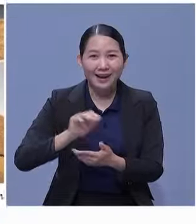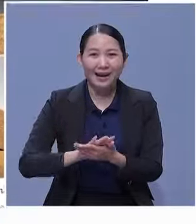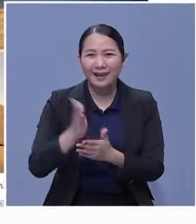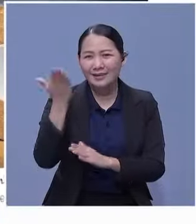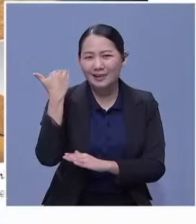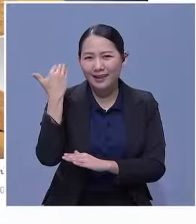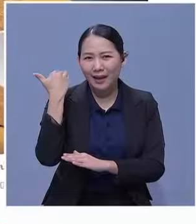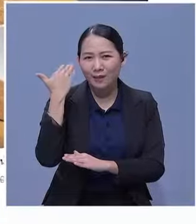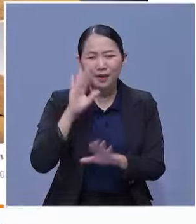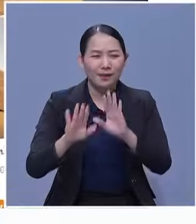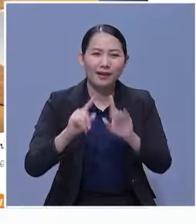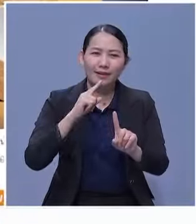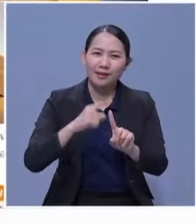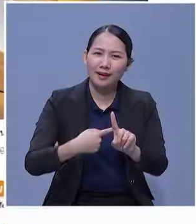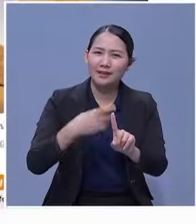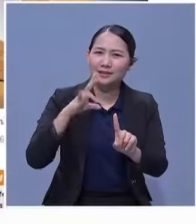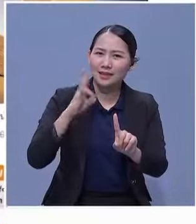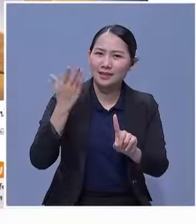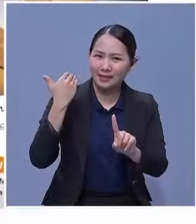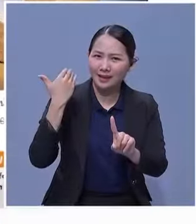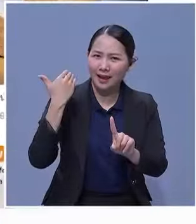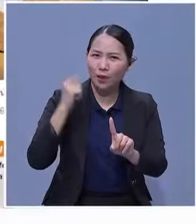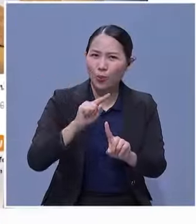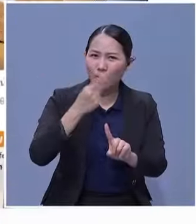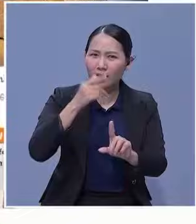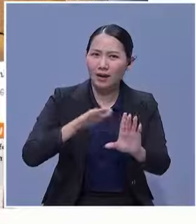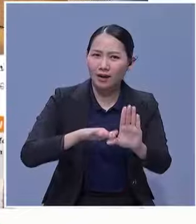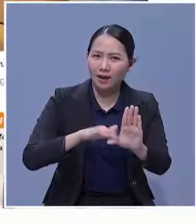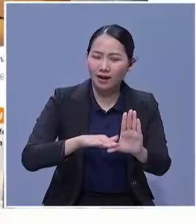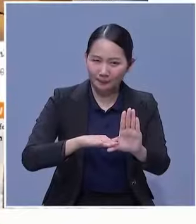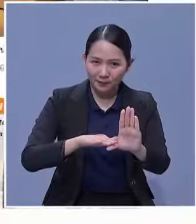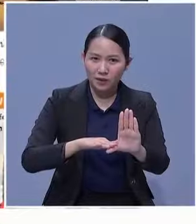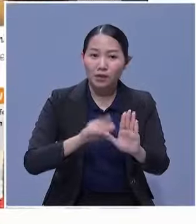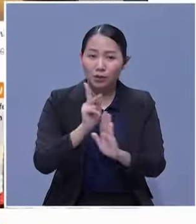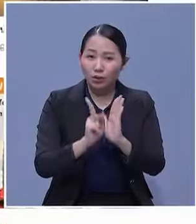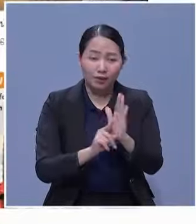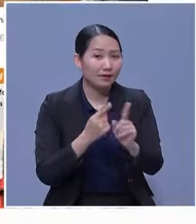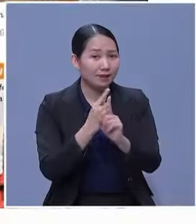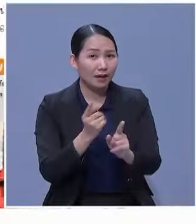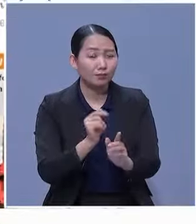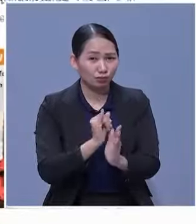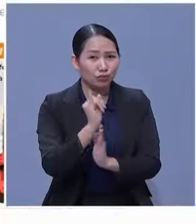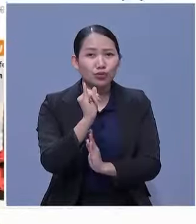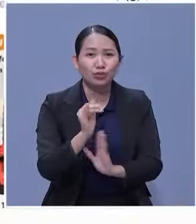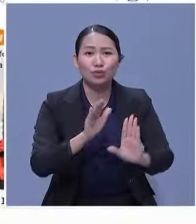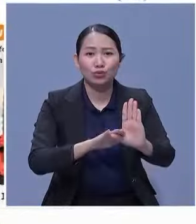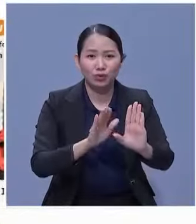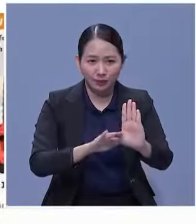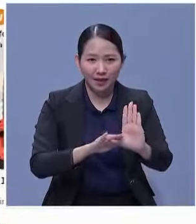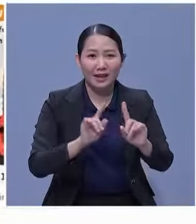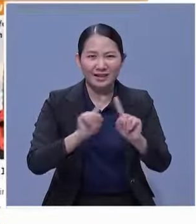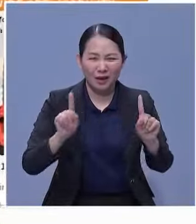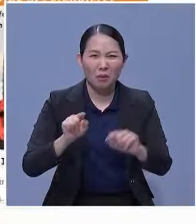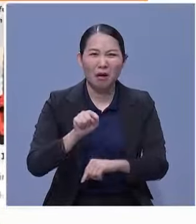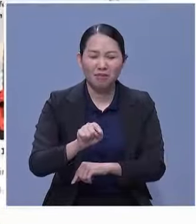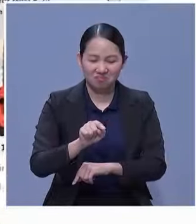ผ่านมาอ่าต้องมีการติดตามอย่างใกล้ชิดนะครับเนื่องจากการขายสินค้าของแพลตฟอร์มนี้เป็นการขายสินค้าตรงจากโรง